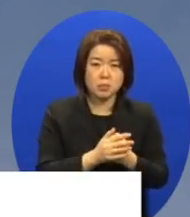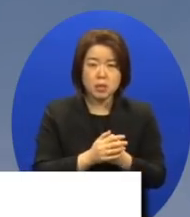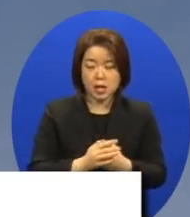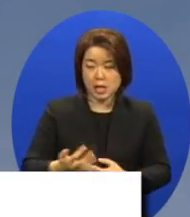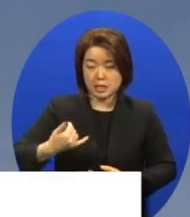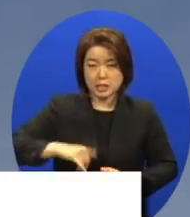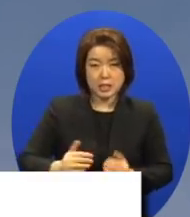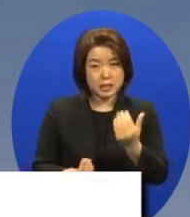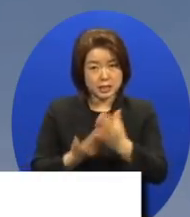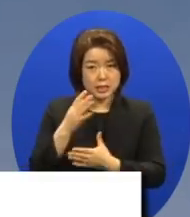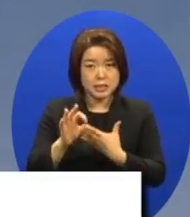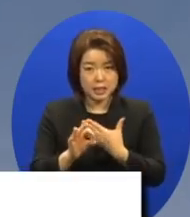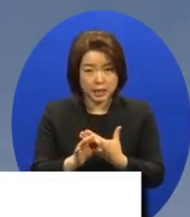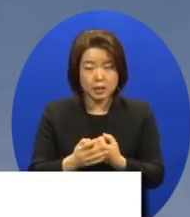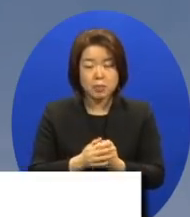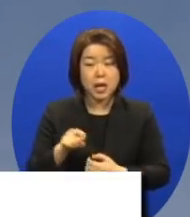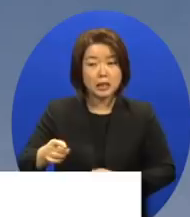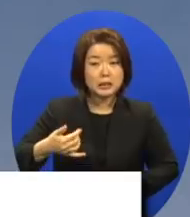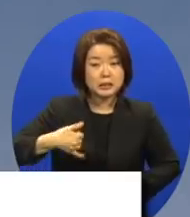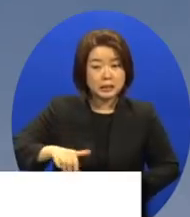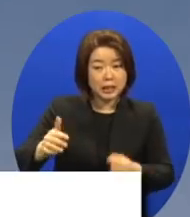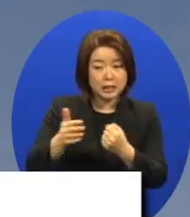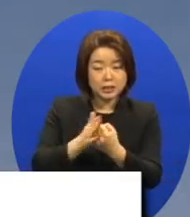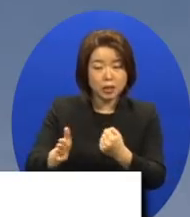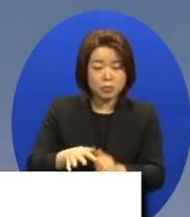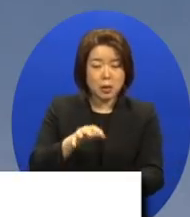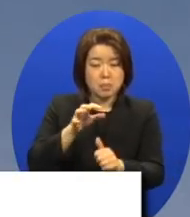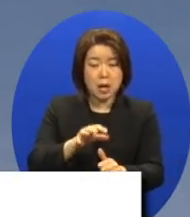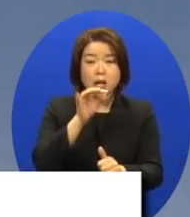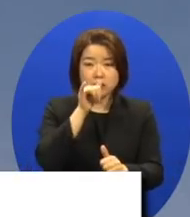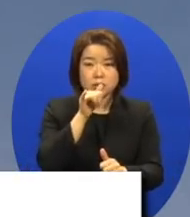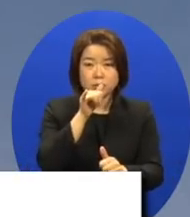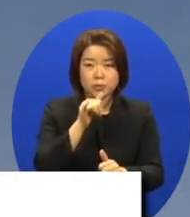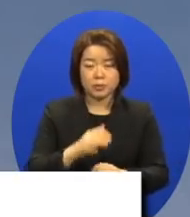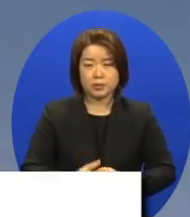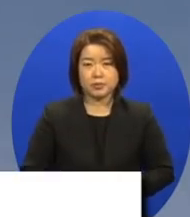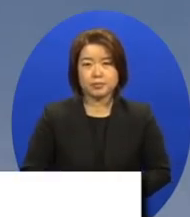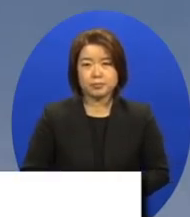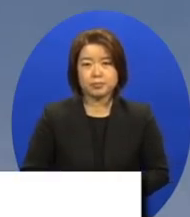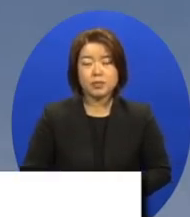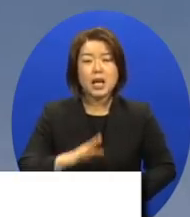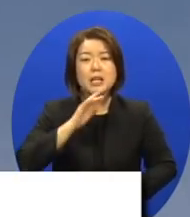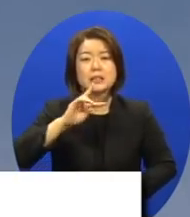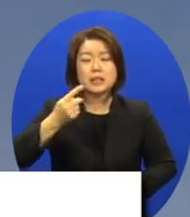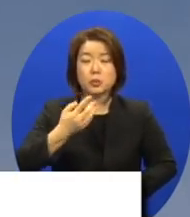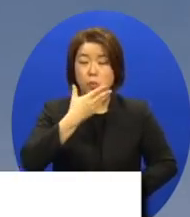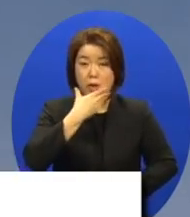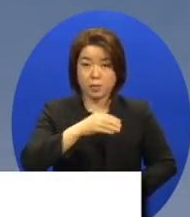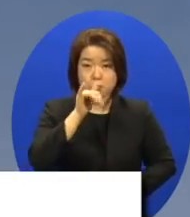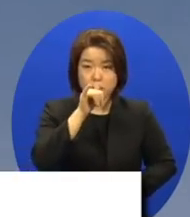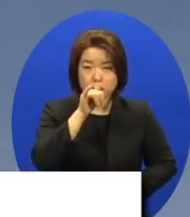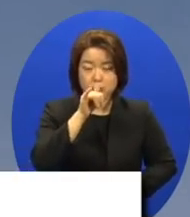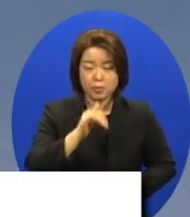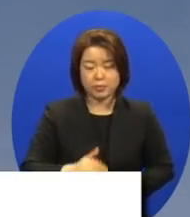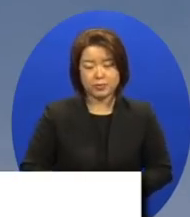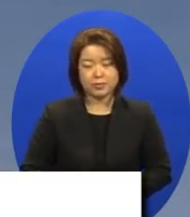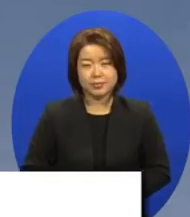생기면 그 자녀 때문에 얽매이지 않아요 그렇게 행복한 거잖아요